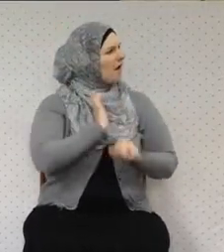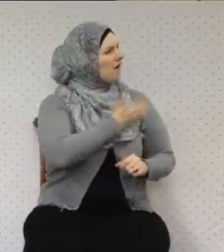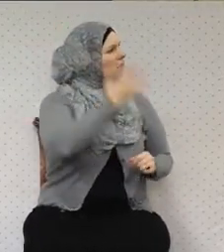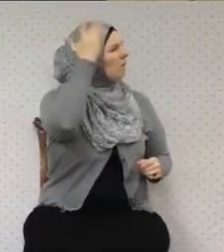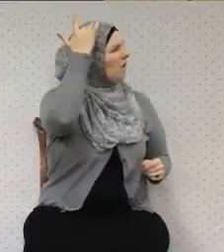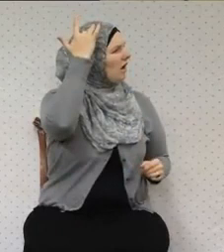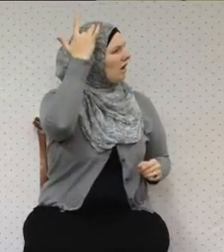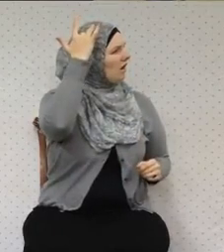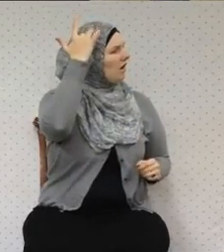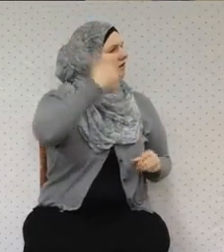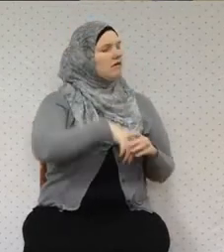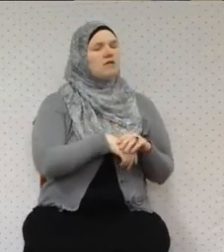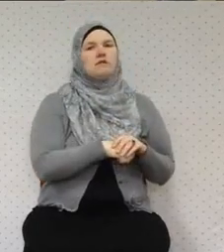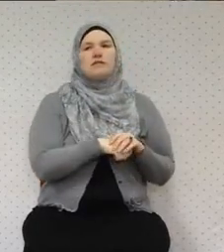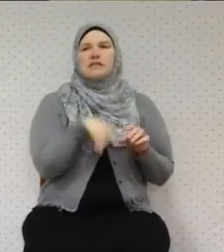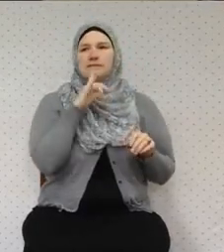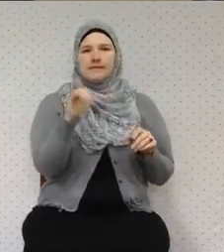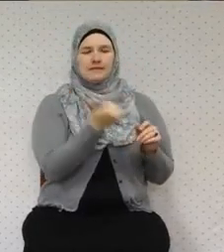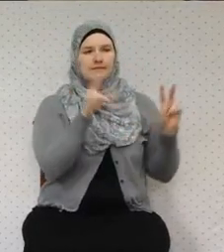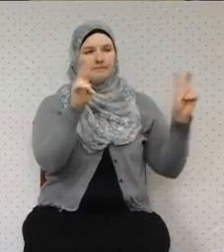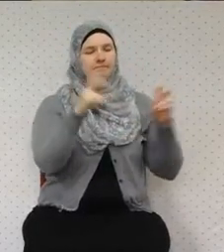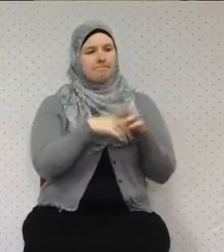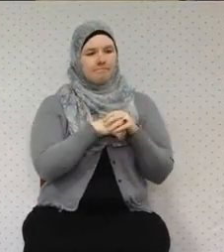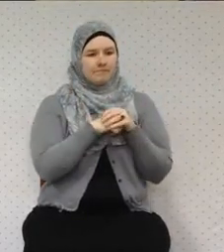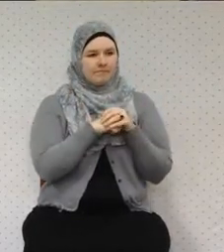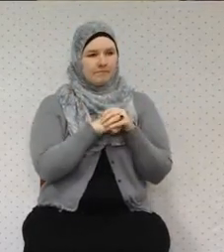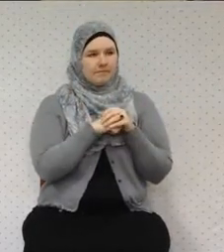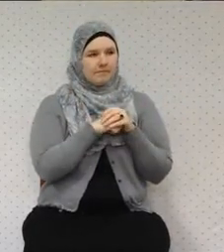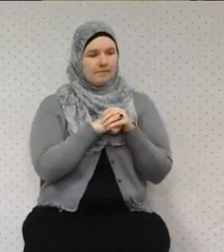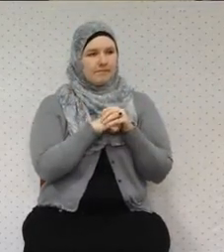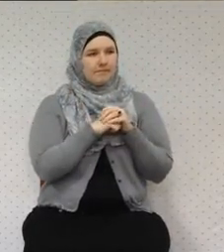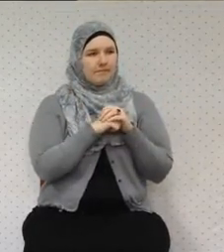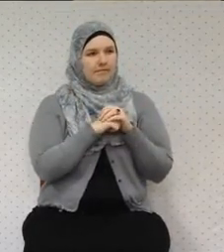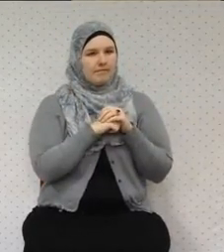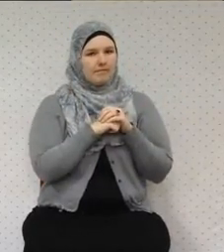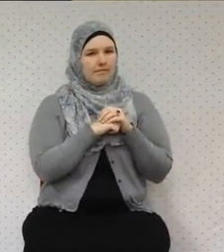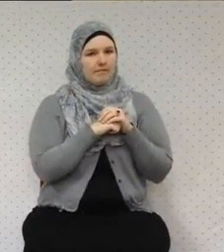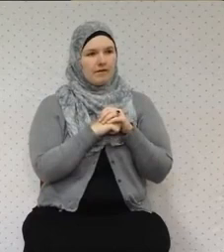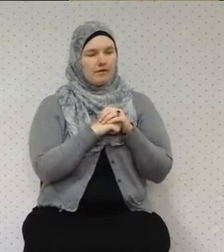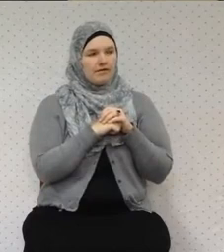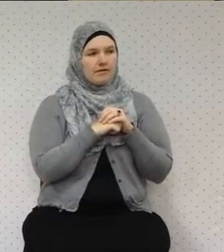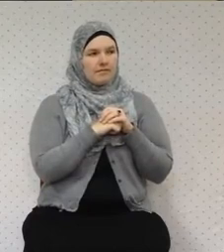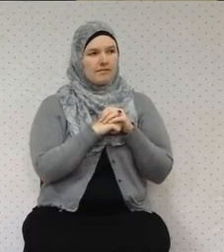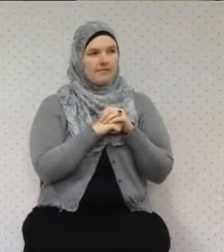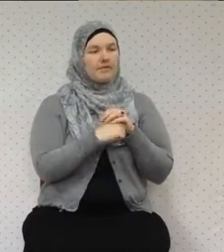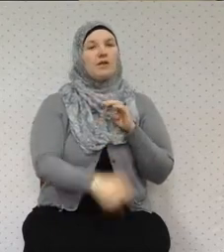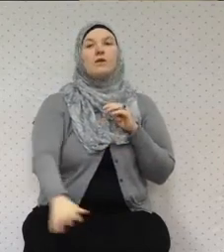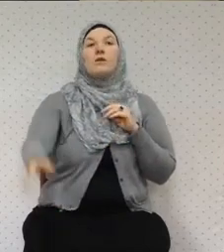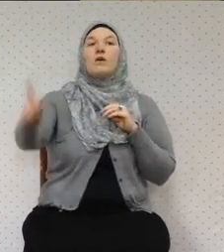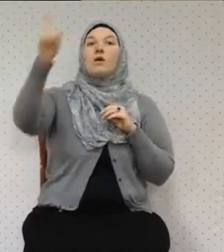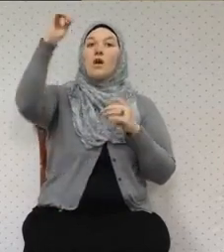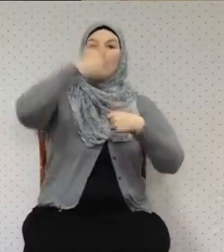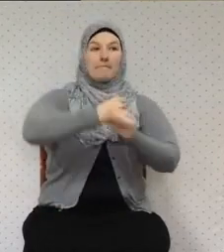says, لِيَبْلُوَكُمْ أَيُّكُمْ أَحْسَنُ عَمَلًا. To see and